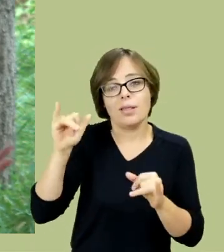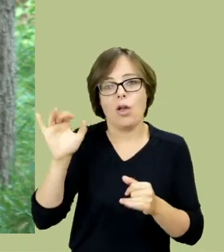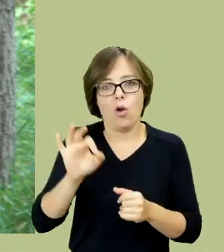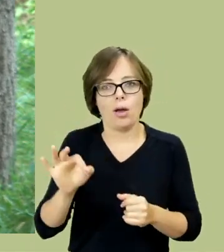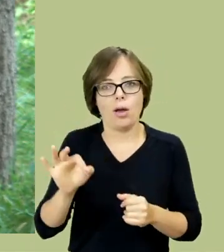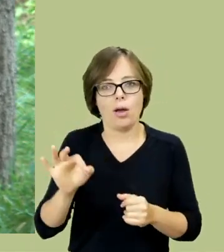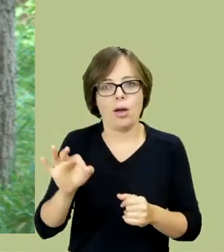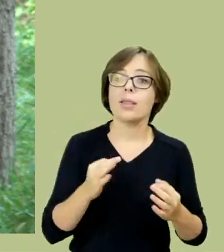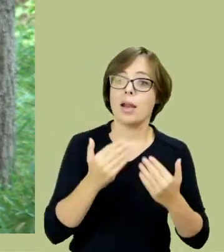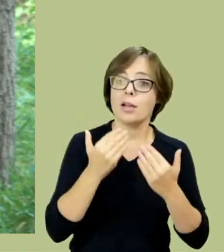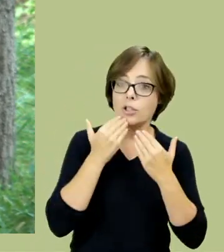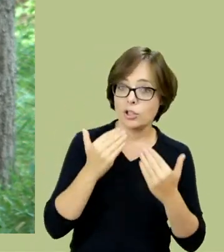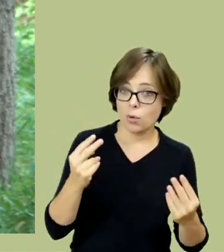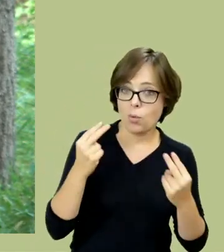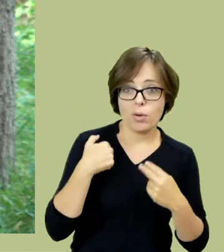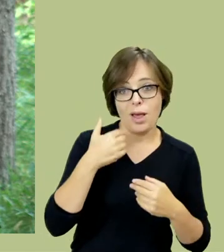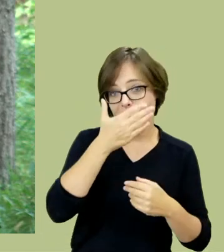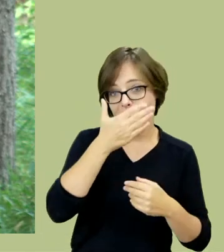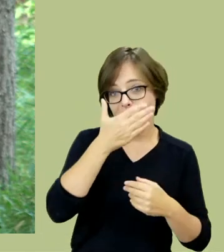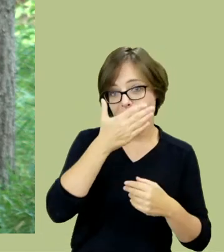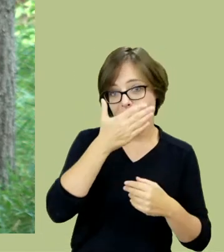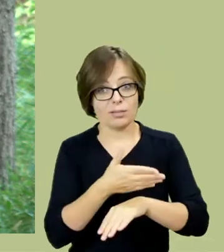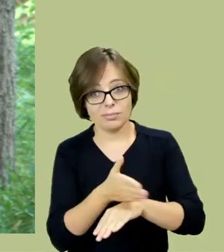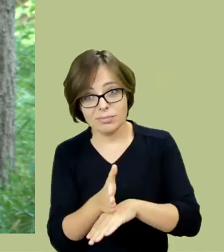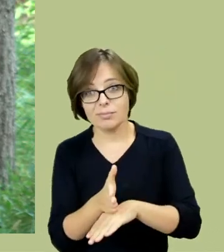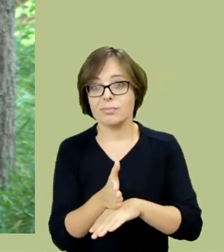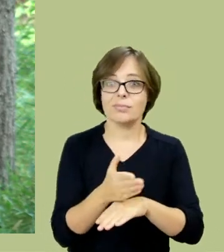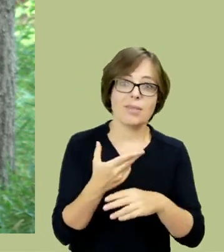dziękuję, bo nawet nie wiem, czy przekroczyłam czas, czy nie.